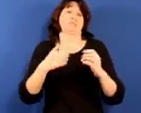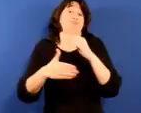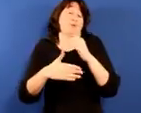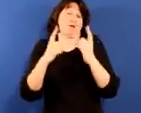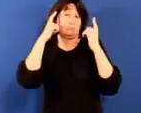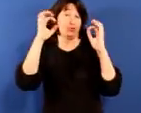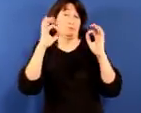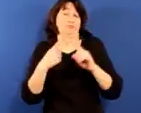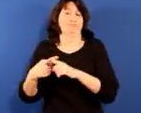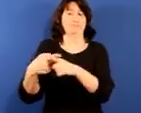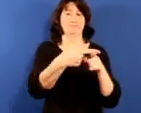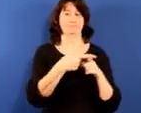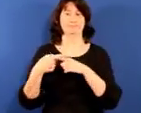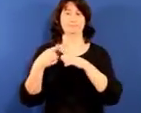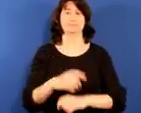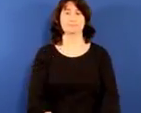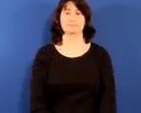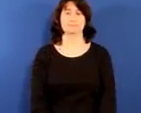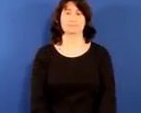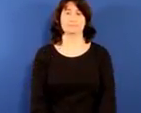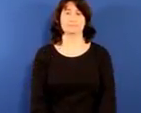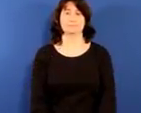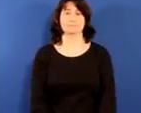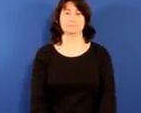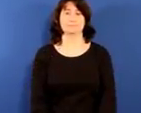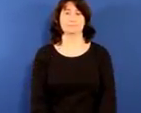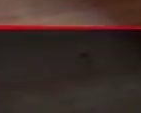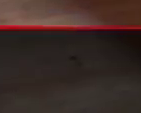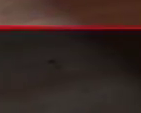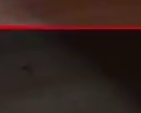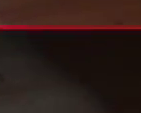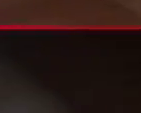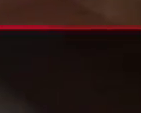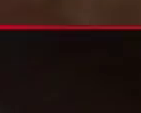egurrezko etxe bata, etxe bizitza izateko 19. mendearen amaieran